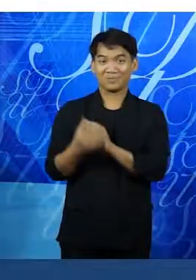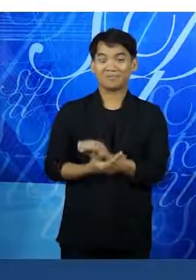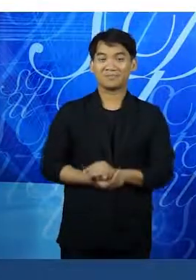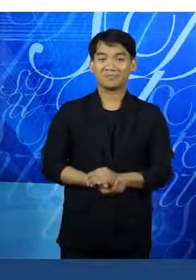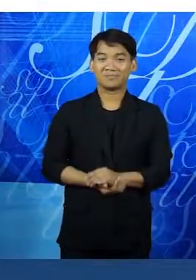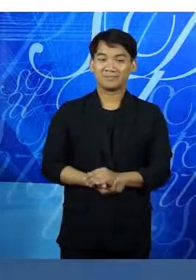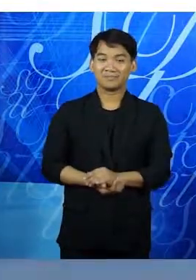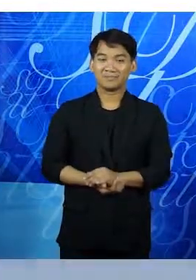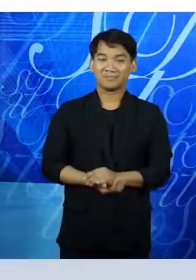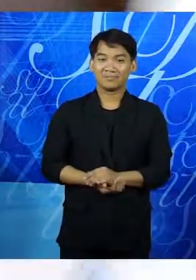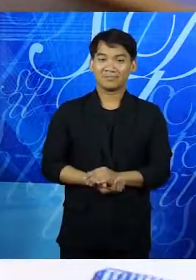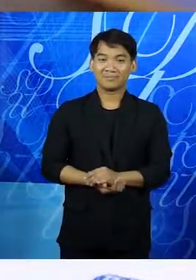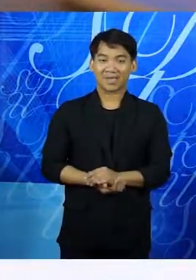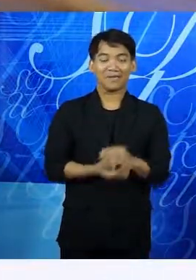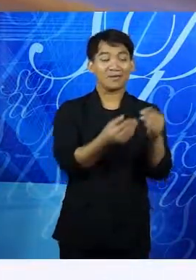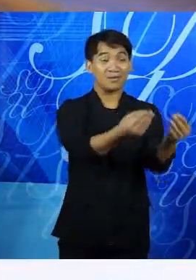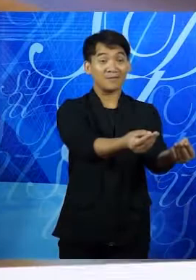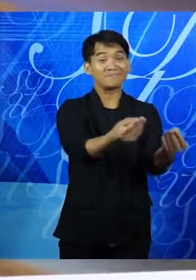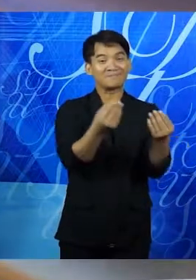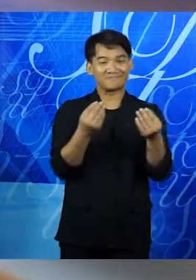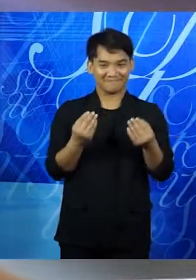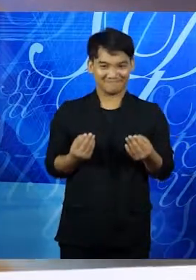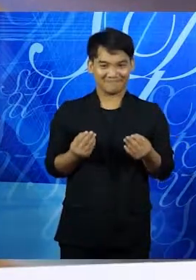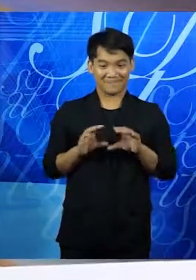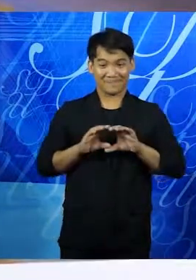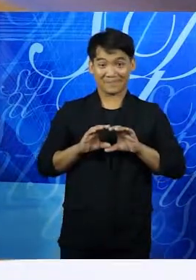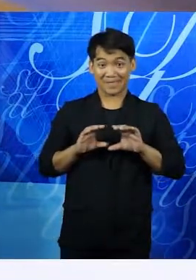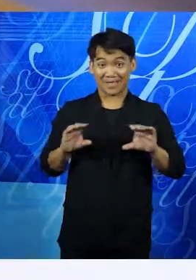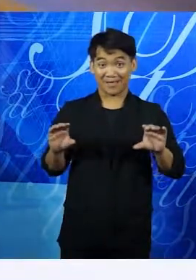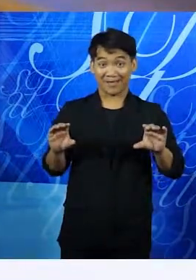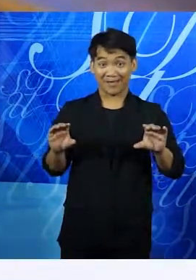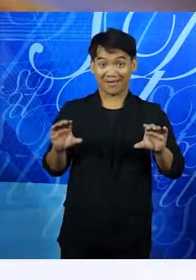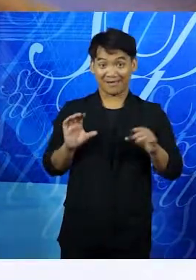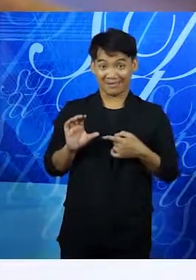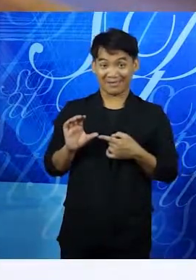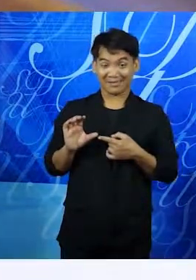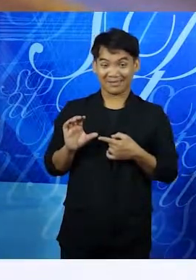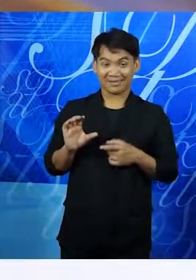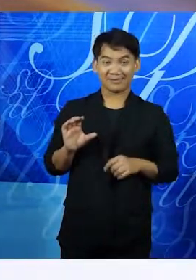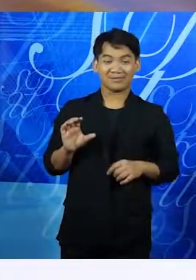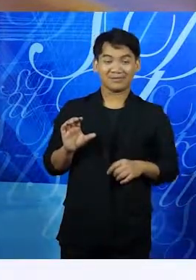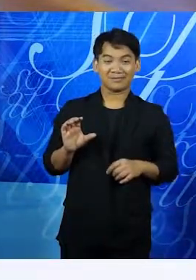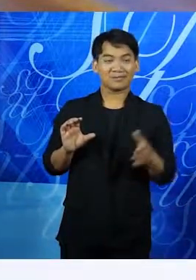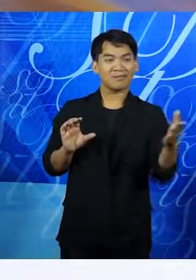1ขึ้นมาส่งให้ครูคุณครูตั้งนะคะตั้งเสร็จแล้วเด็ก